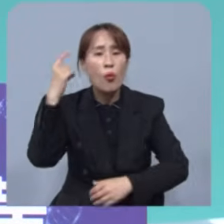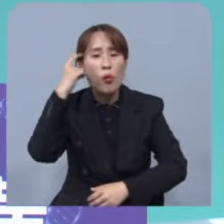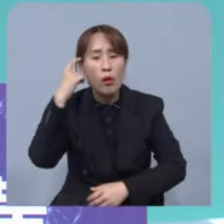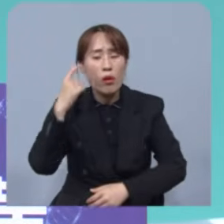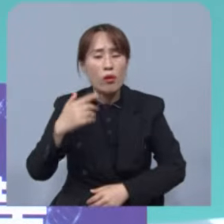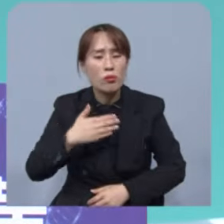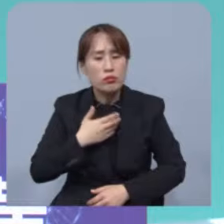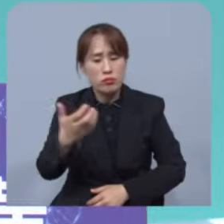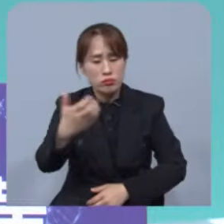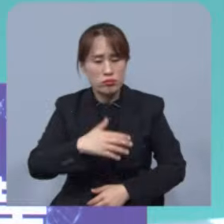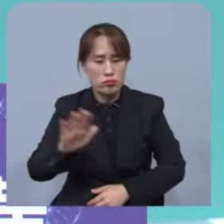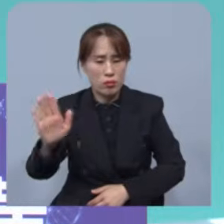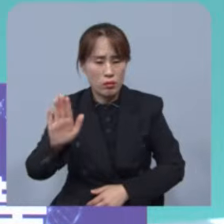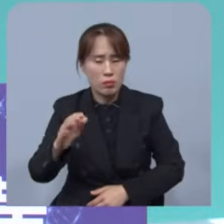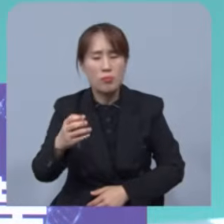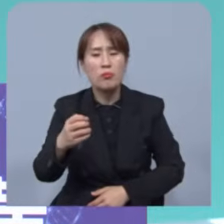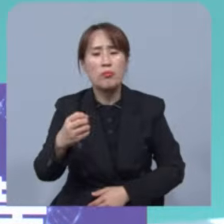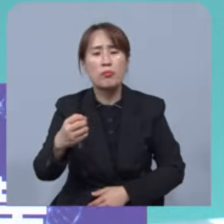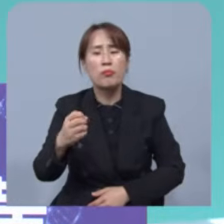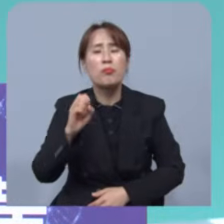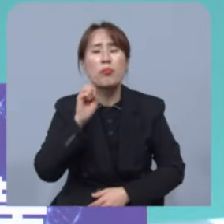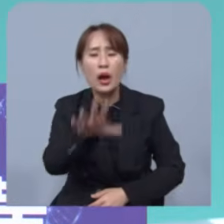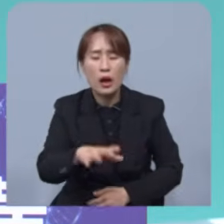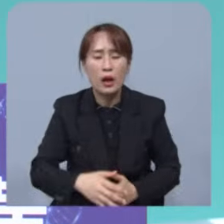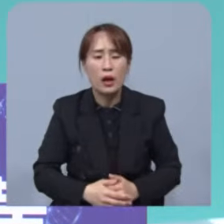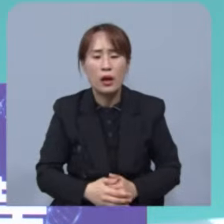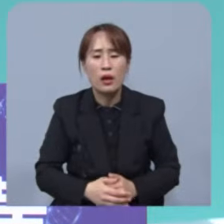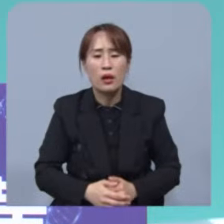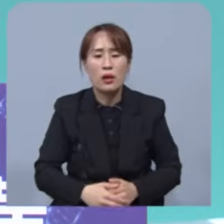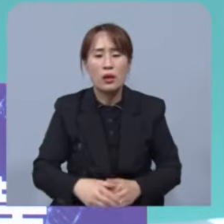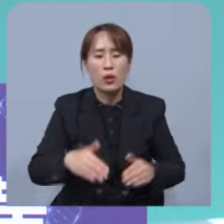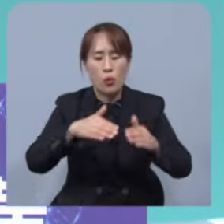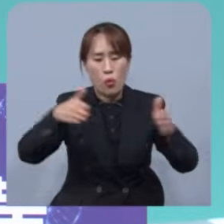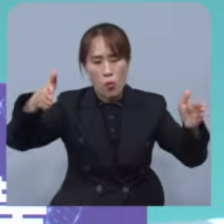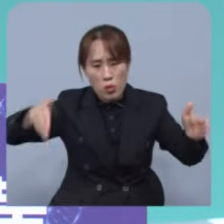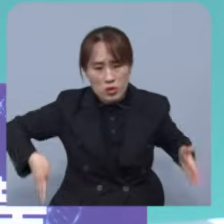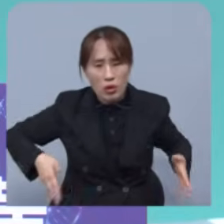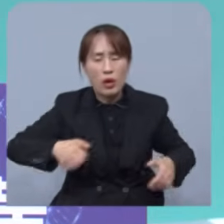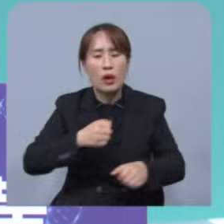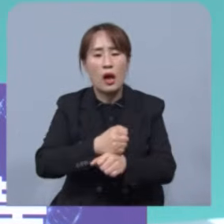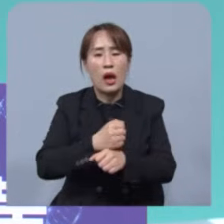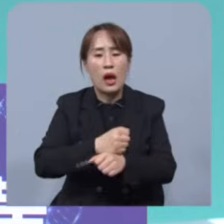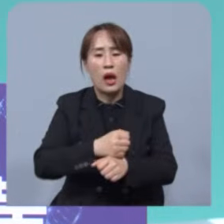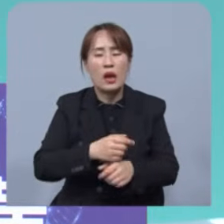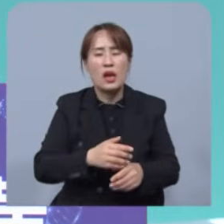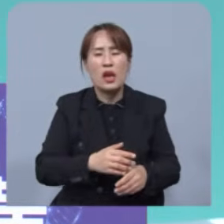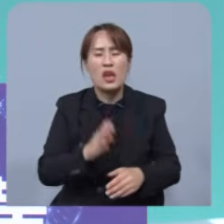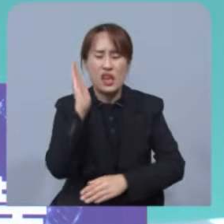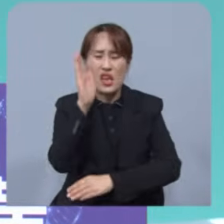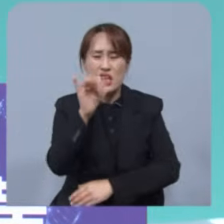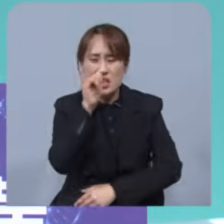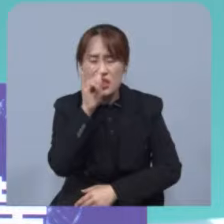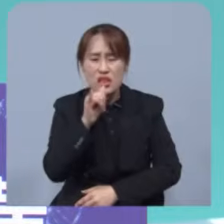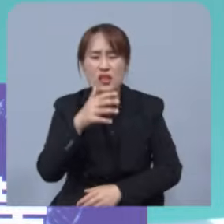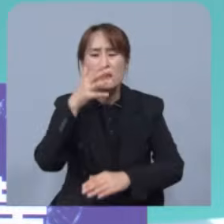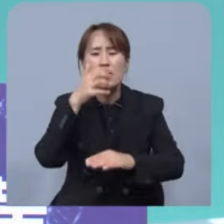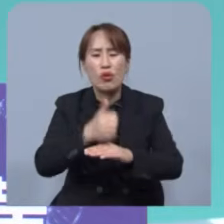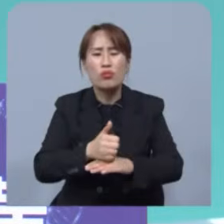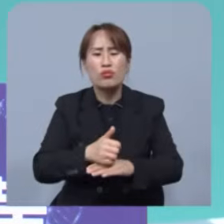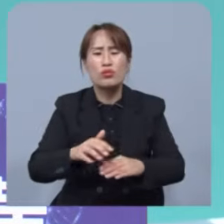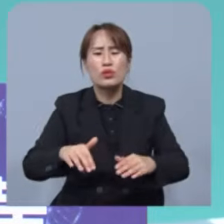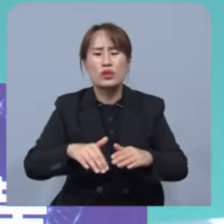우리는 뭐 이렇게 얘기를 하게 되고 공정하게 공평하게 이걸 얘기를 하다 보면 결국은 전부